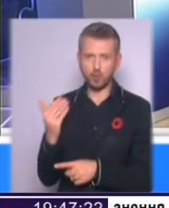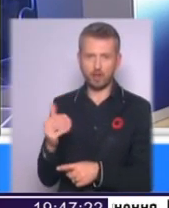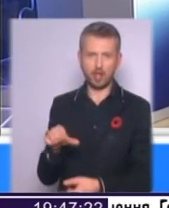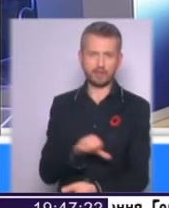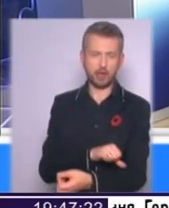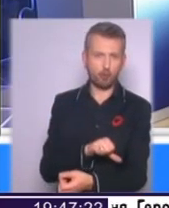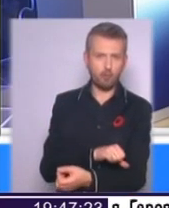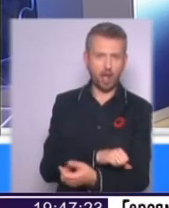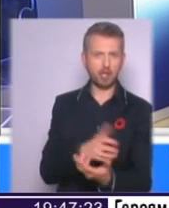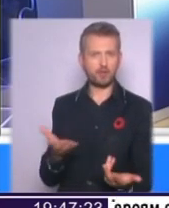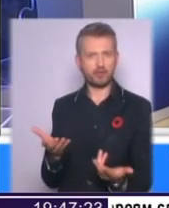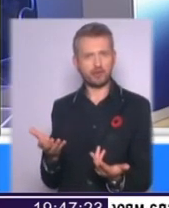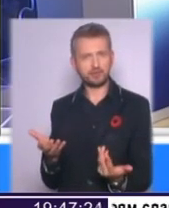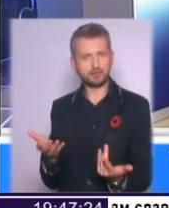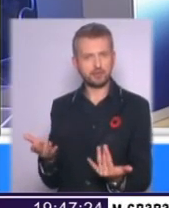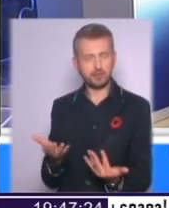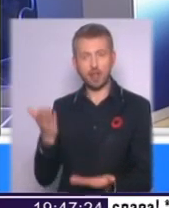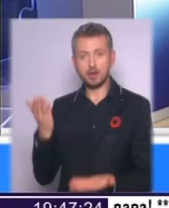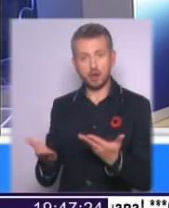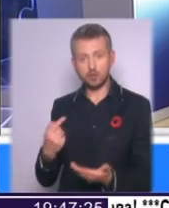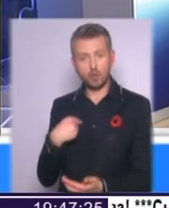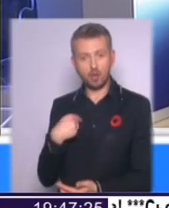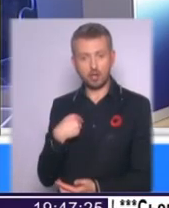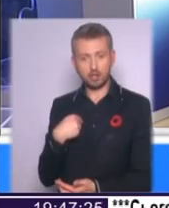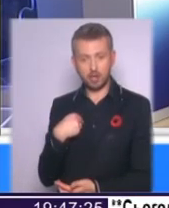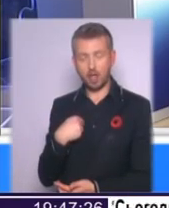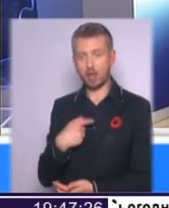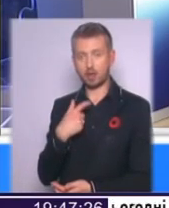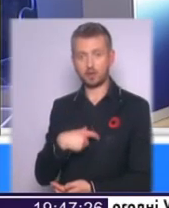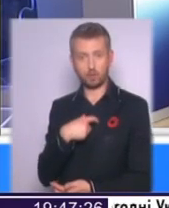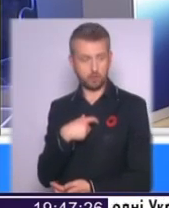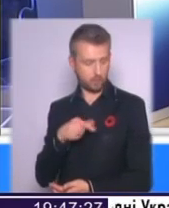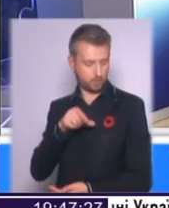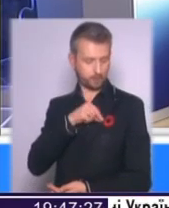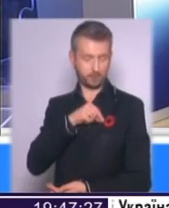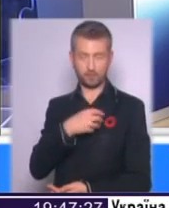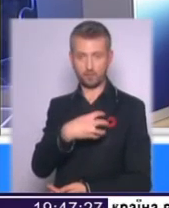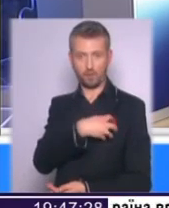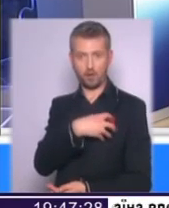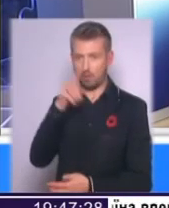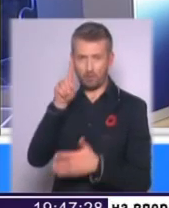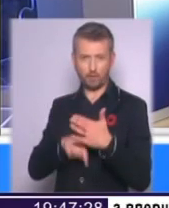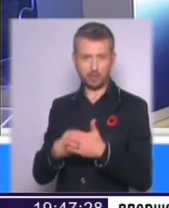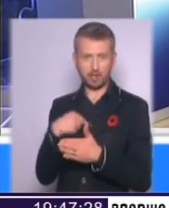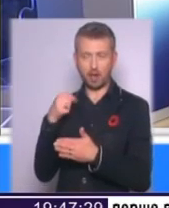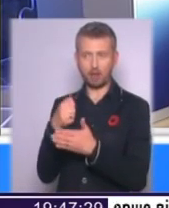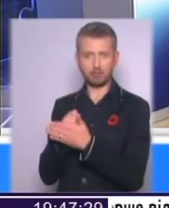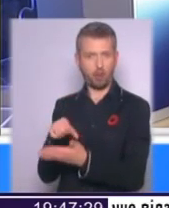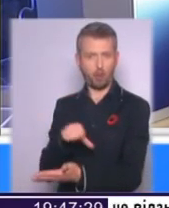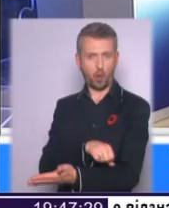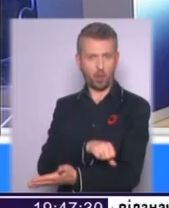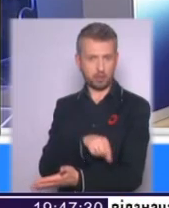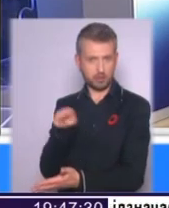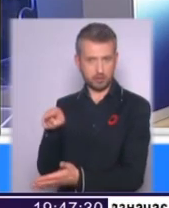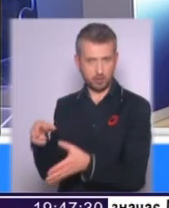наркоманів, знаєте, якщо я його собі повісив, то, повірте, я до тієї категорії публіки,